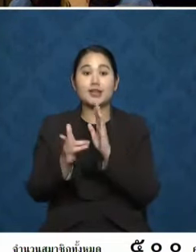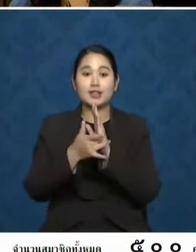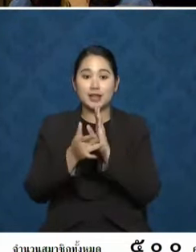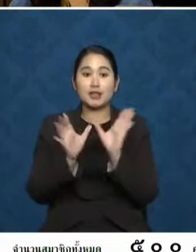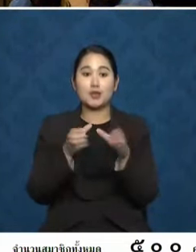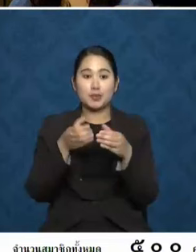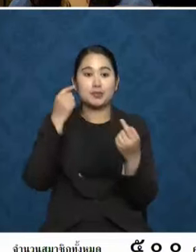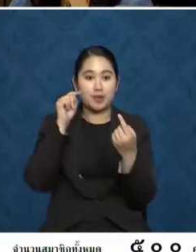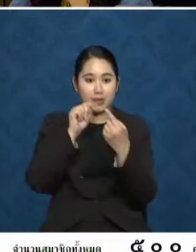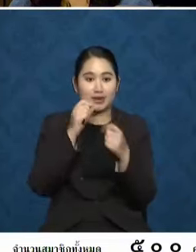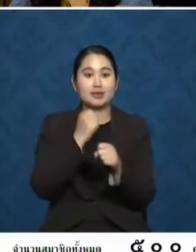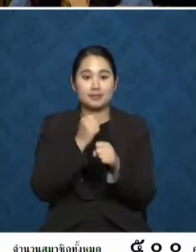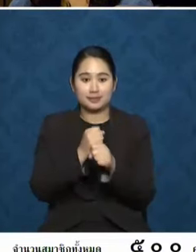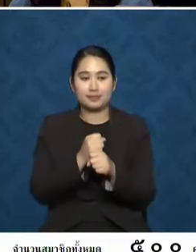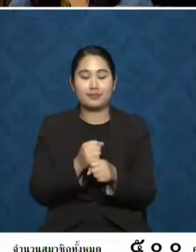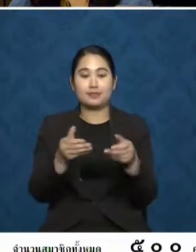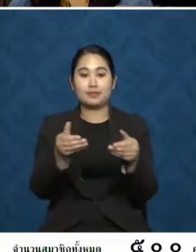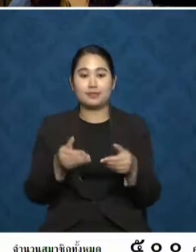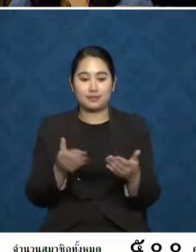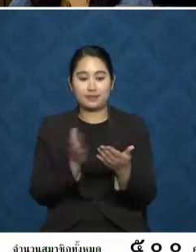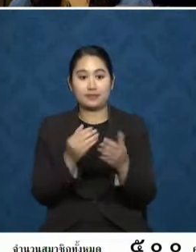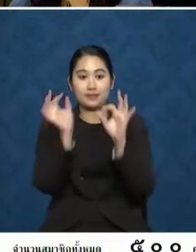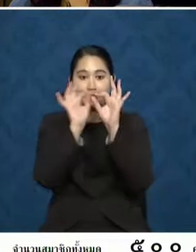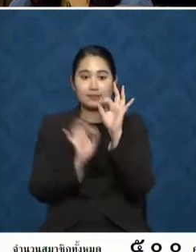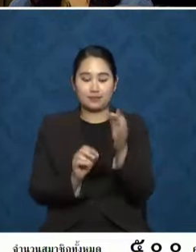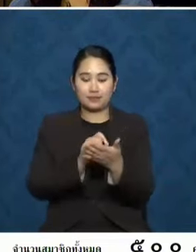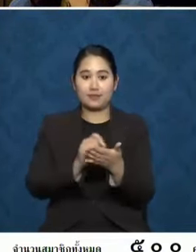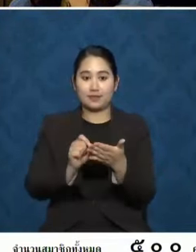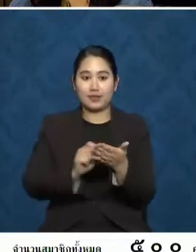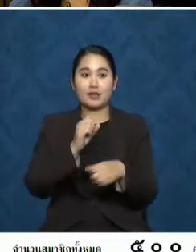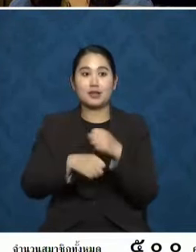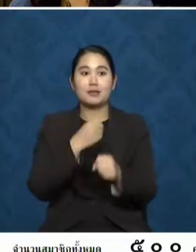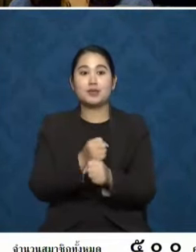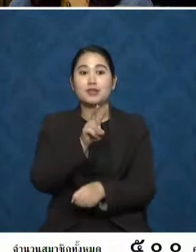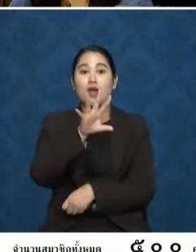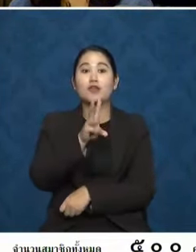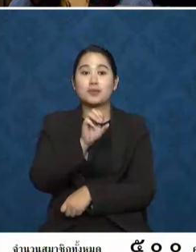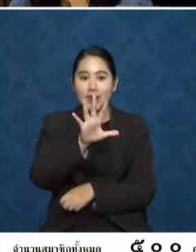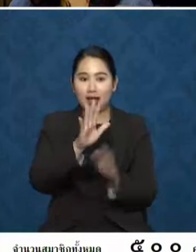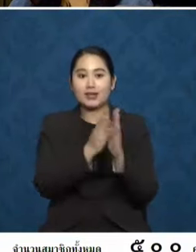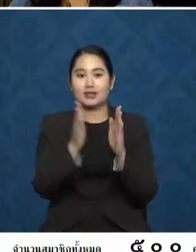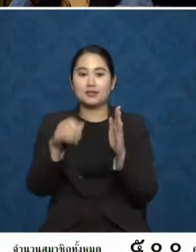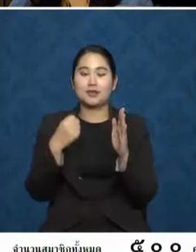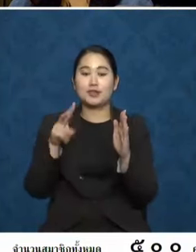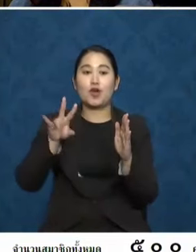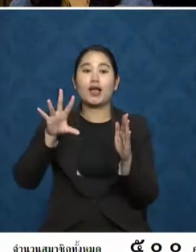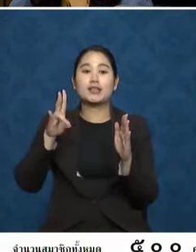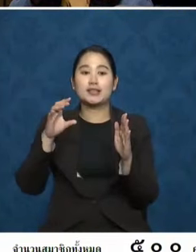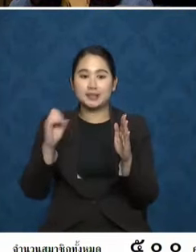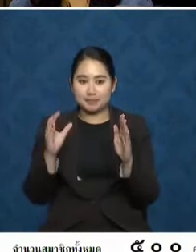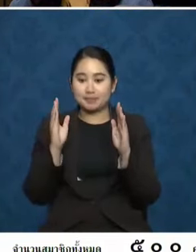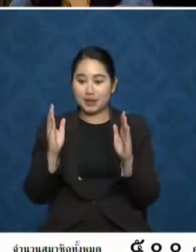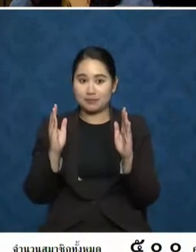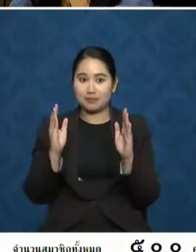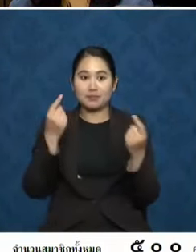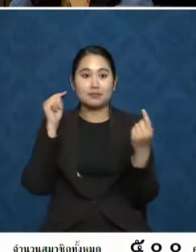กลุมเปาหมายถปทานครั ในรายงานเขียนว่าระหวางปี 2,565 ถึ 2,570 มุ่งเป้าถึง 10